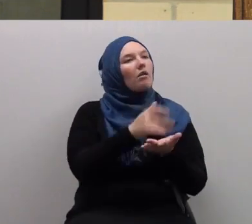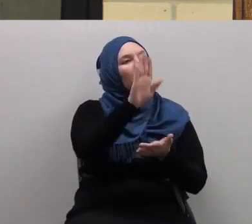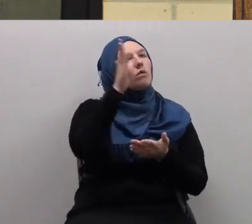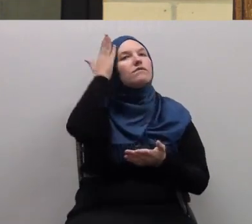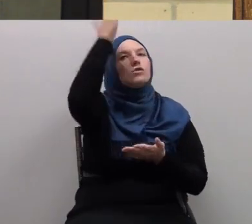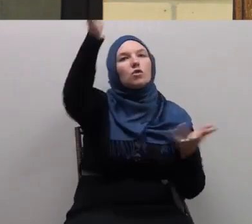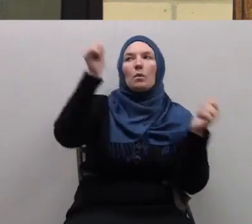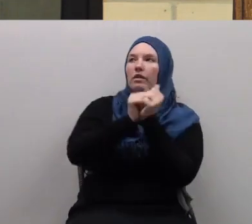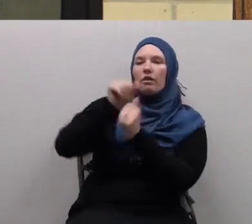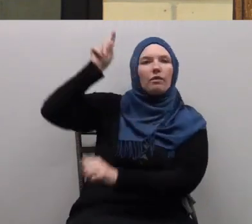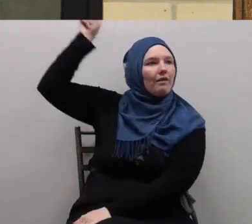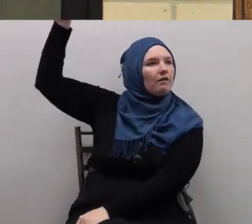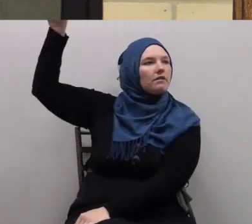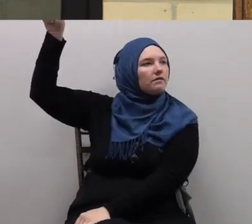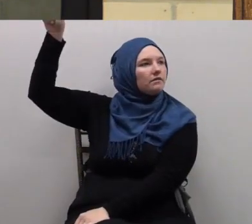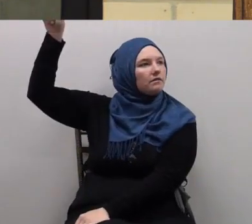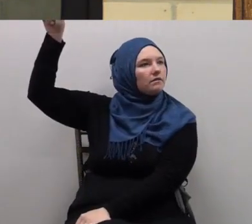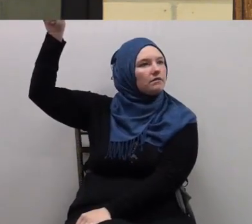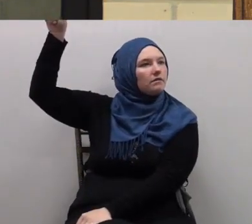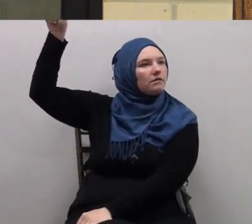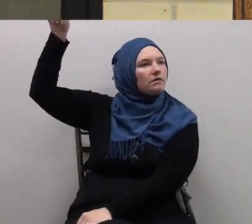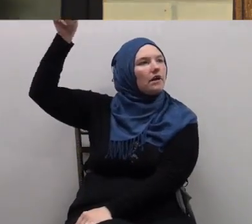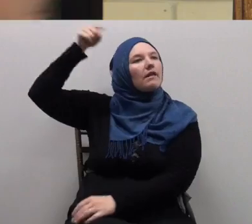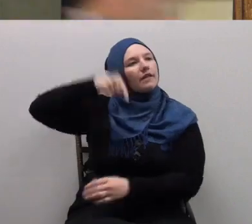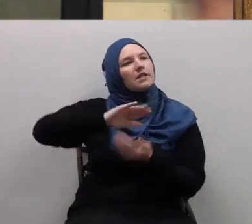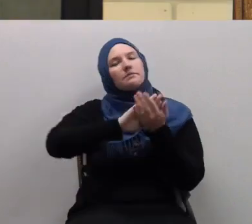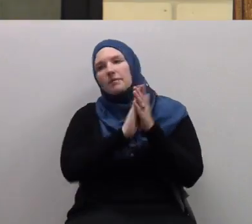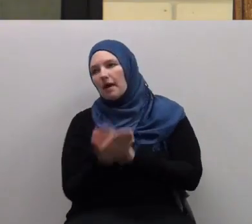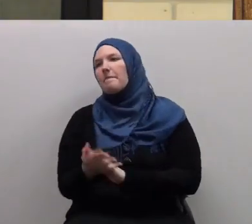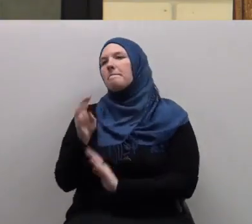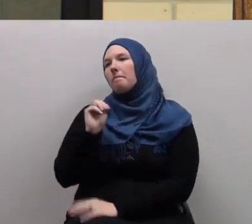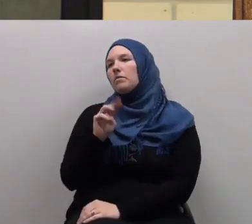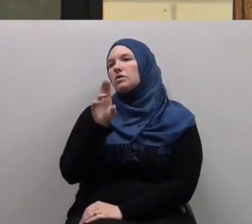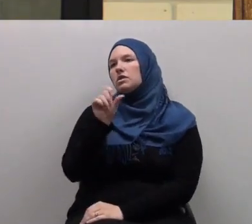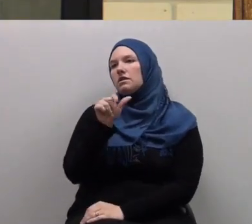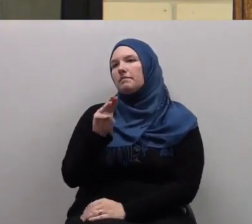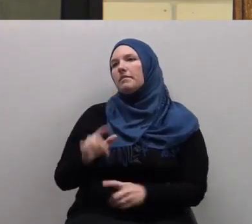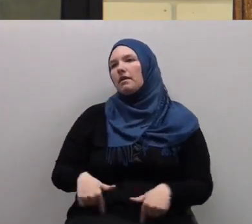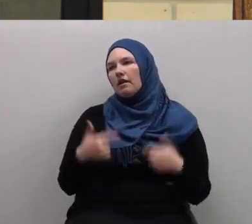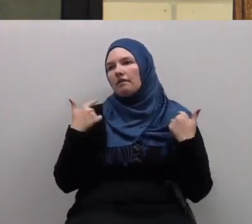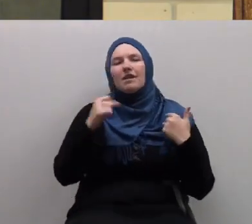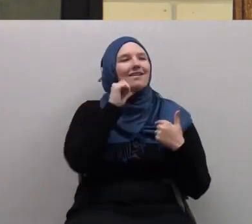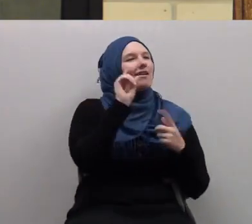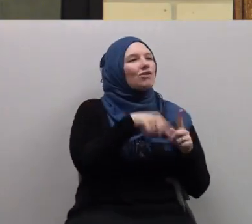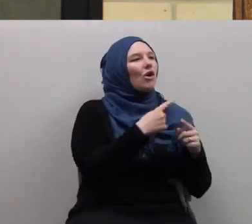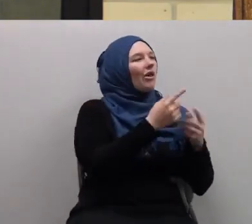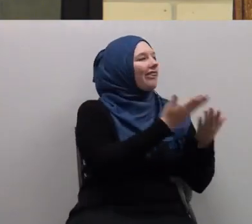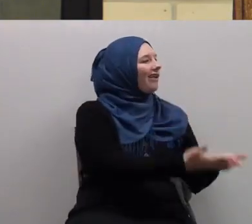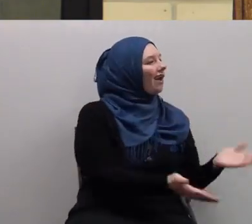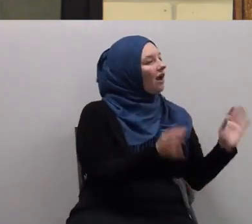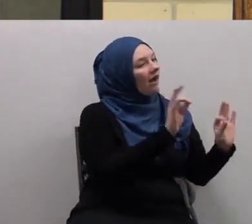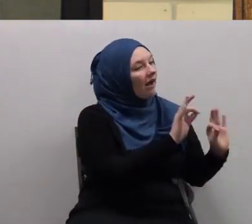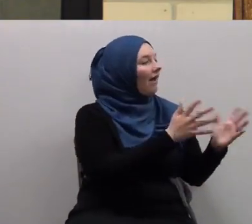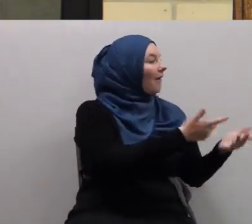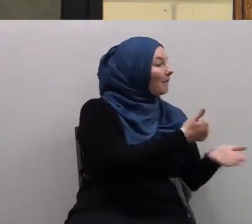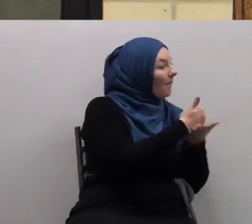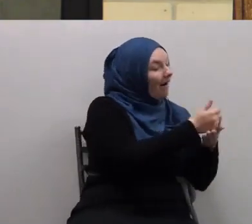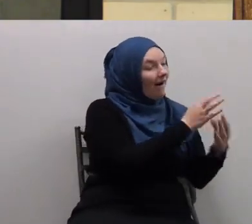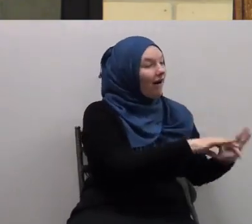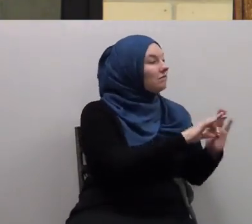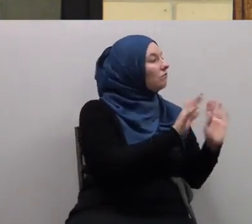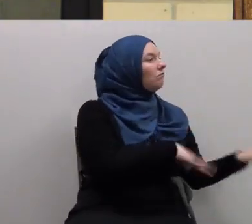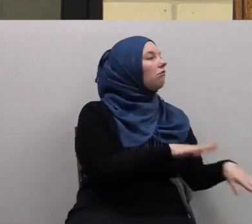ta'ala. This becomes a Muslim life. Allah says, قُلْ إِنَّ صَلَاتِي